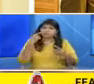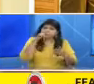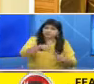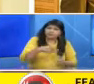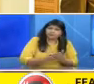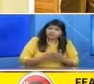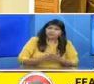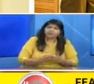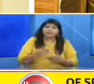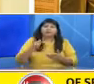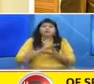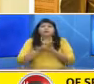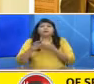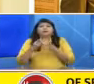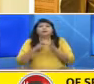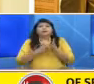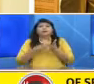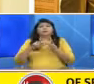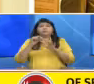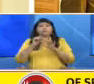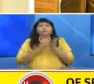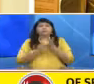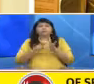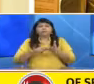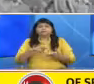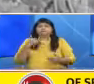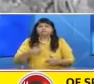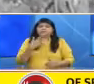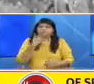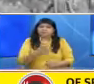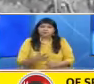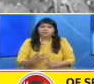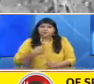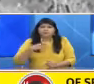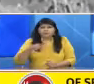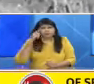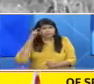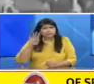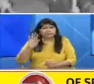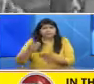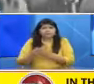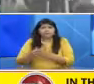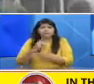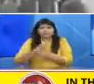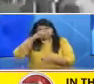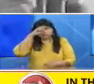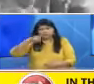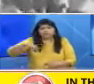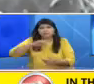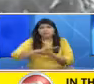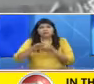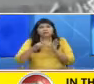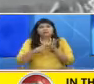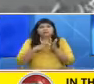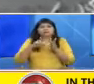इसमें हरिपुरा पैनल्स विशेष रूप से दिलचस्प थे। आपको याद होगा कि गुजरात के हरिपुरा